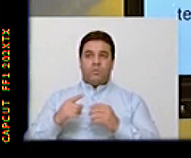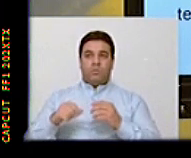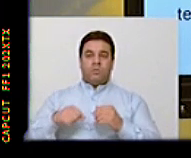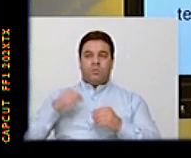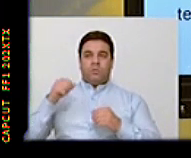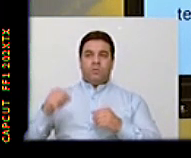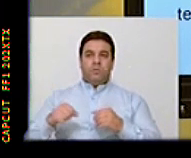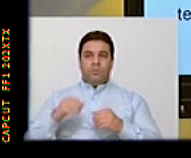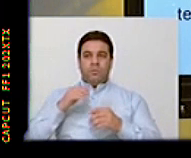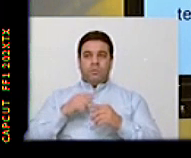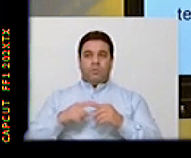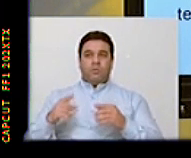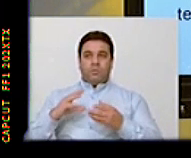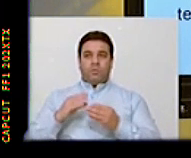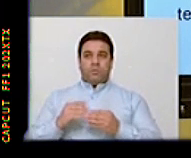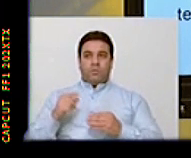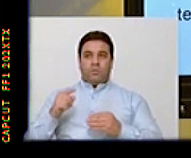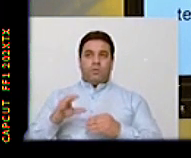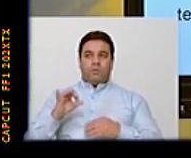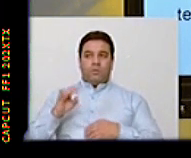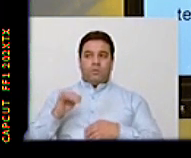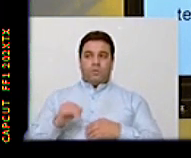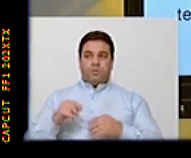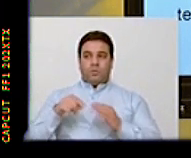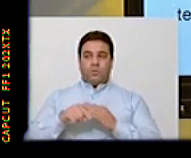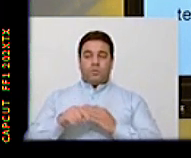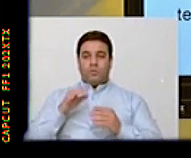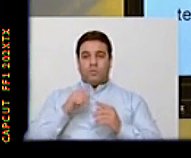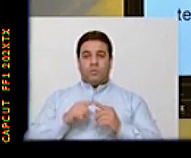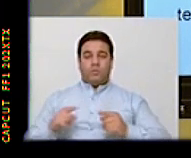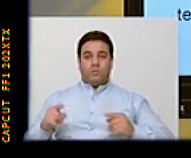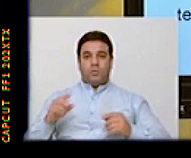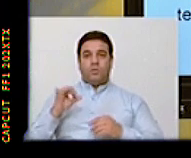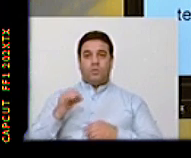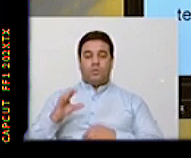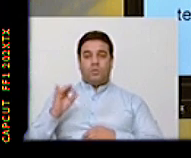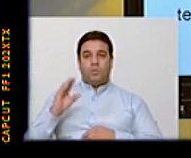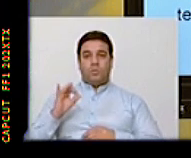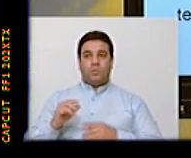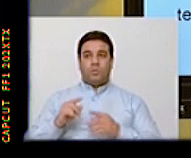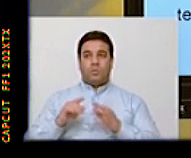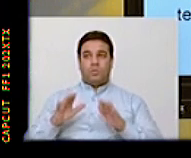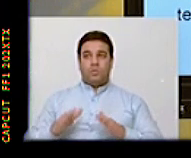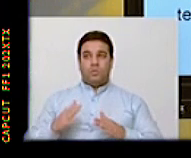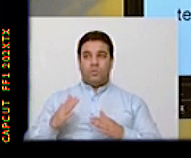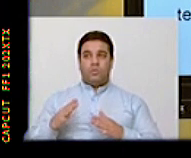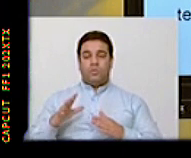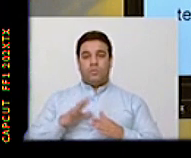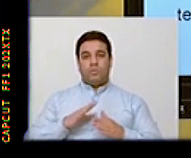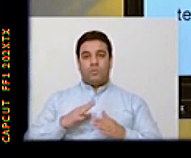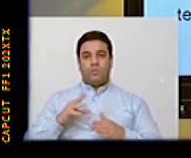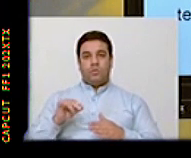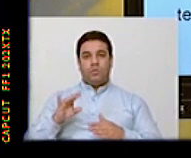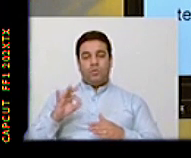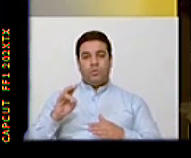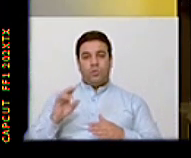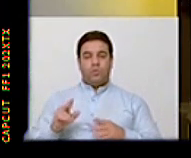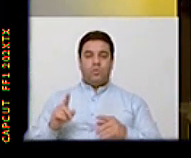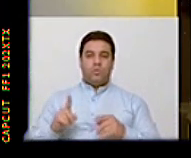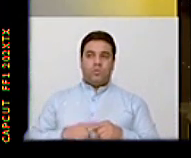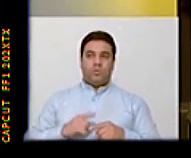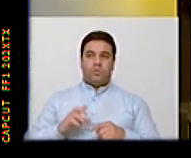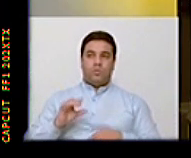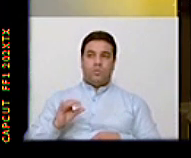aylantirilgan vaqtida, bu yerda sterjin aylantirilgan vaqtida yoysimon qismi goda do'nglikni hosil qiladi, goda